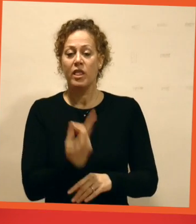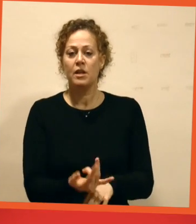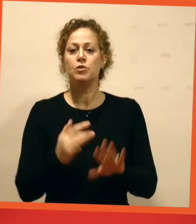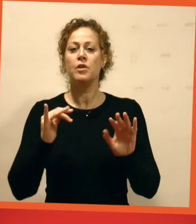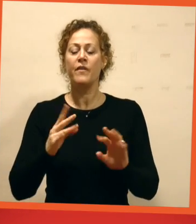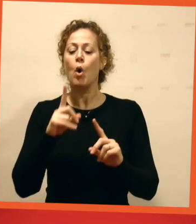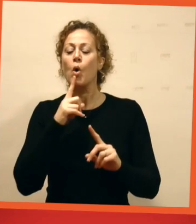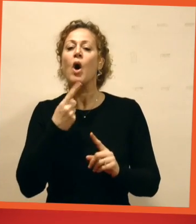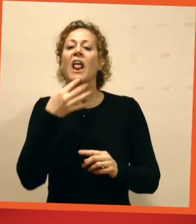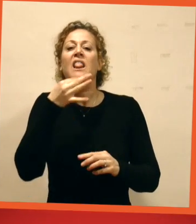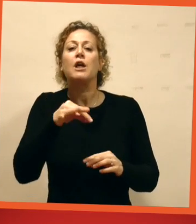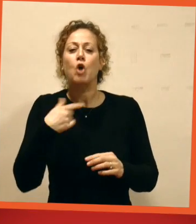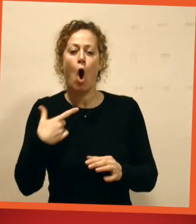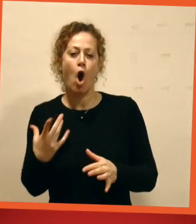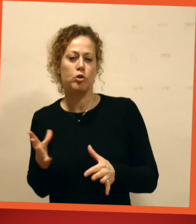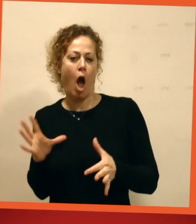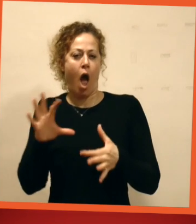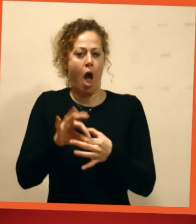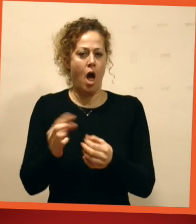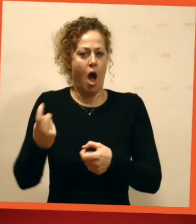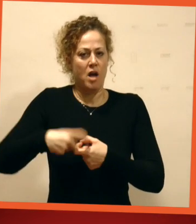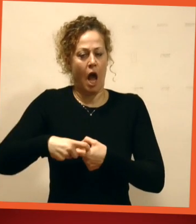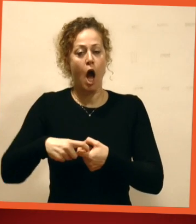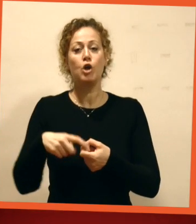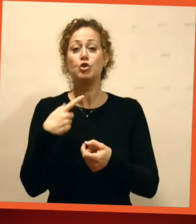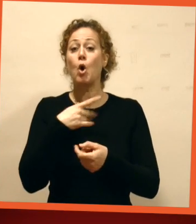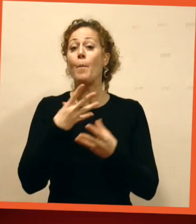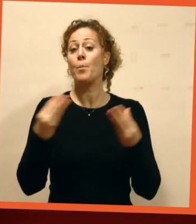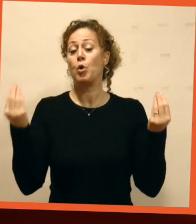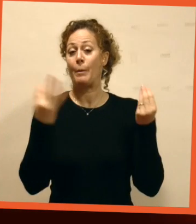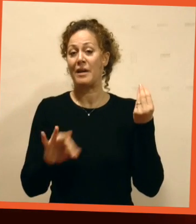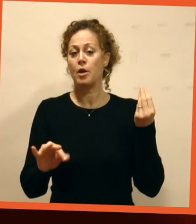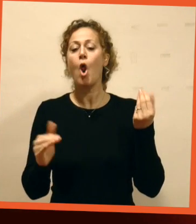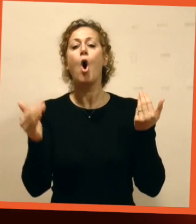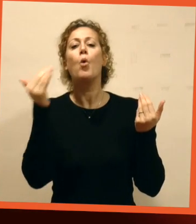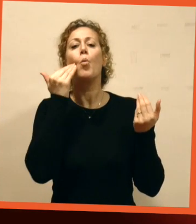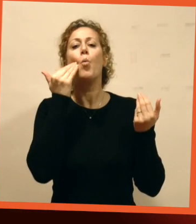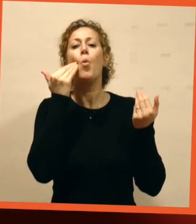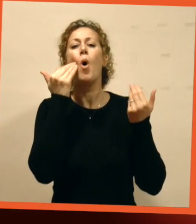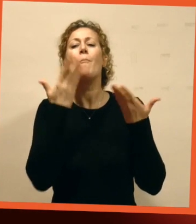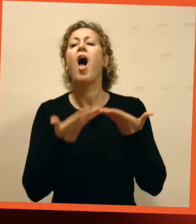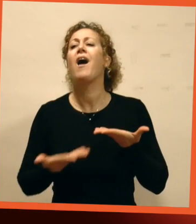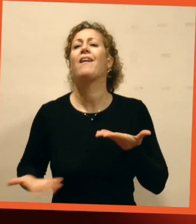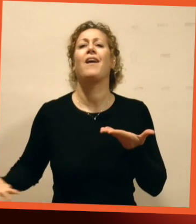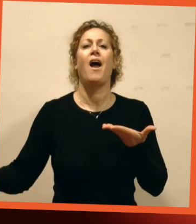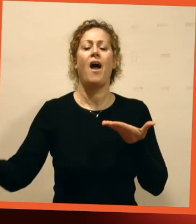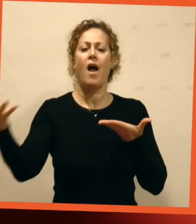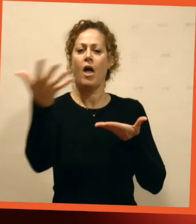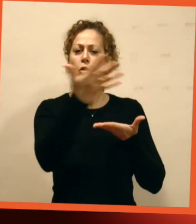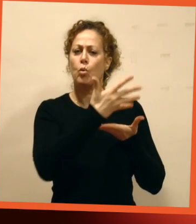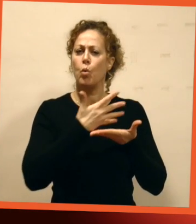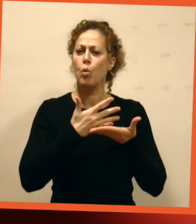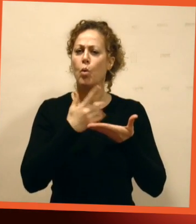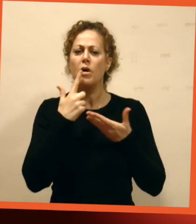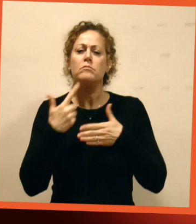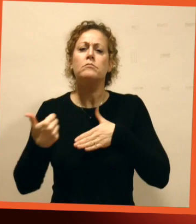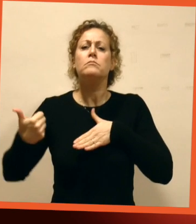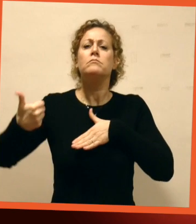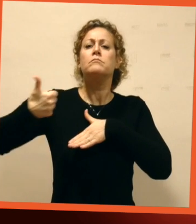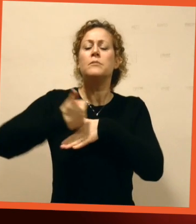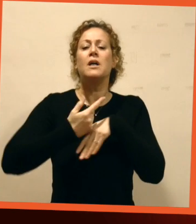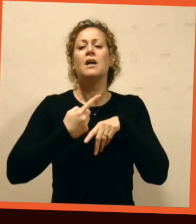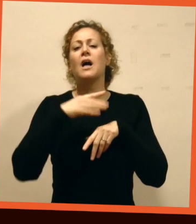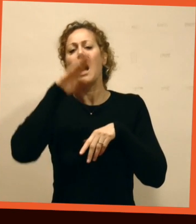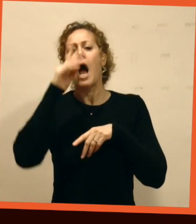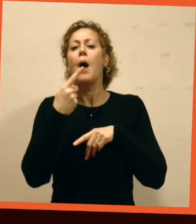molto particolare. L'uomo è quello che è nel regno della natura perché ha una capacità di